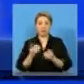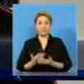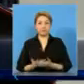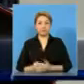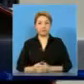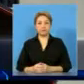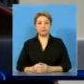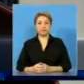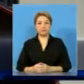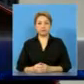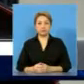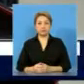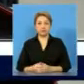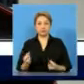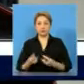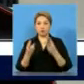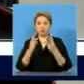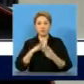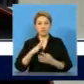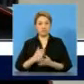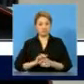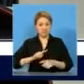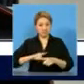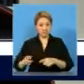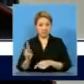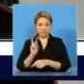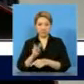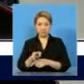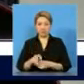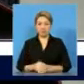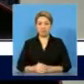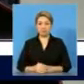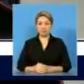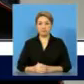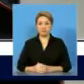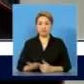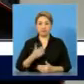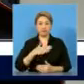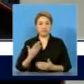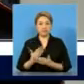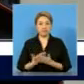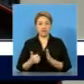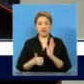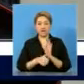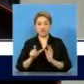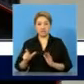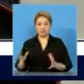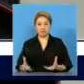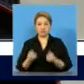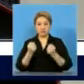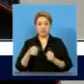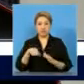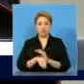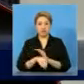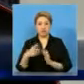қалған. Құтқару барысында өрт шыққан жерге жедел түрде бардық. Шамамен біздің есеппен шамамен 6 адам құтқардық. Оның